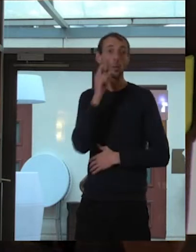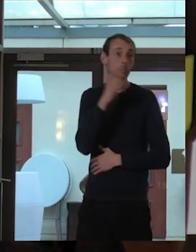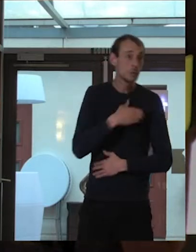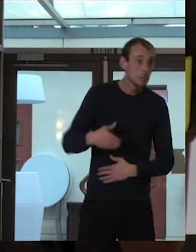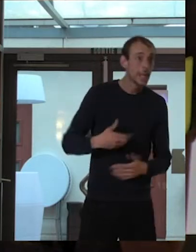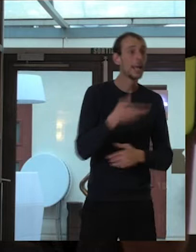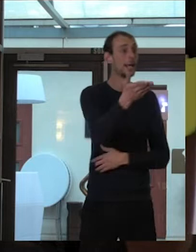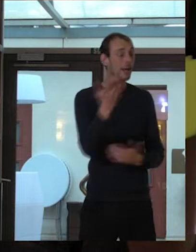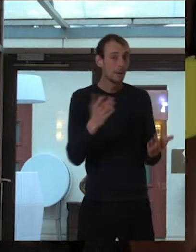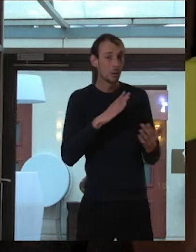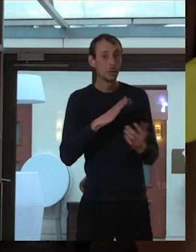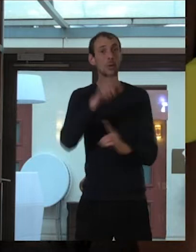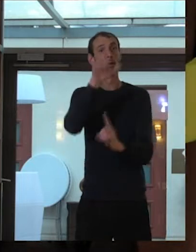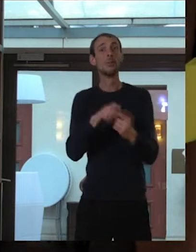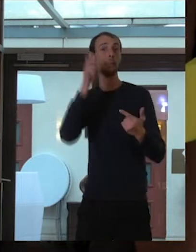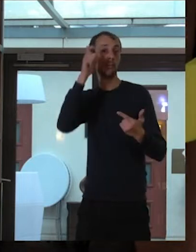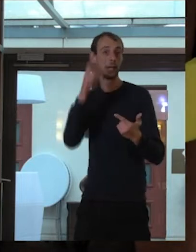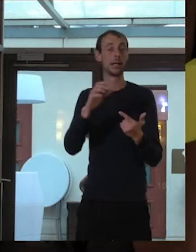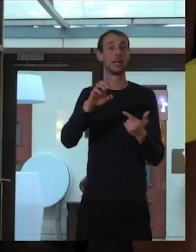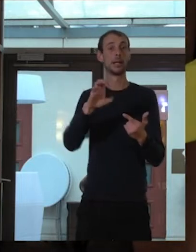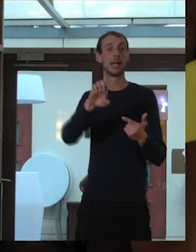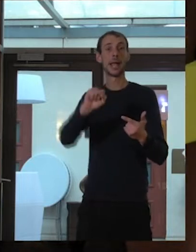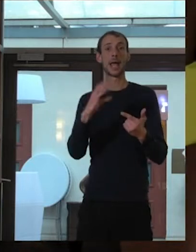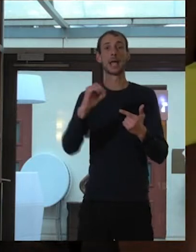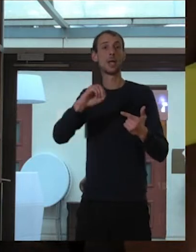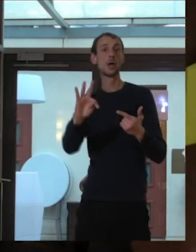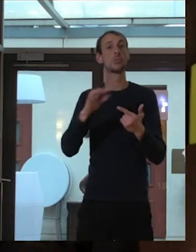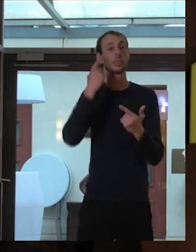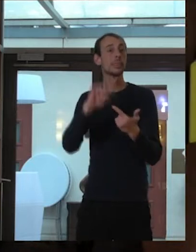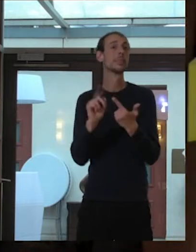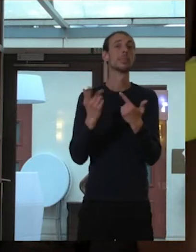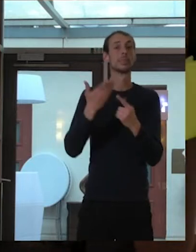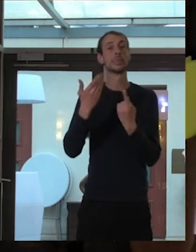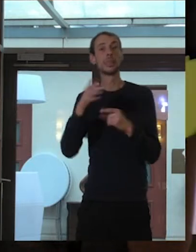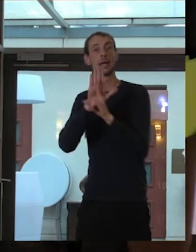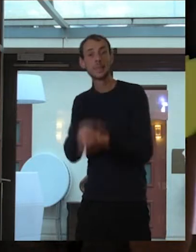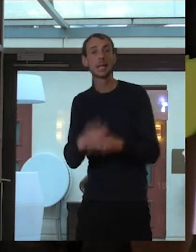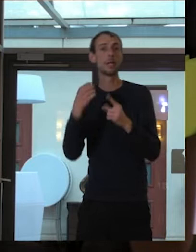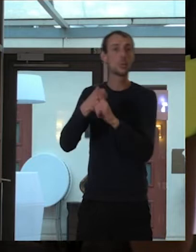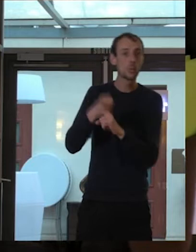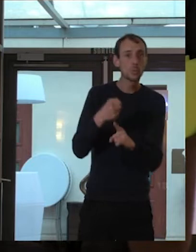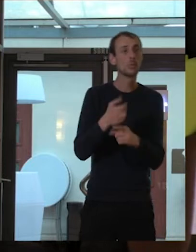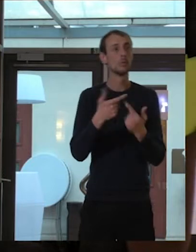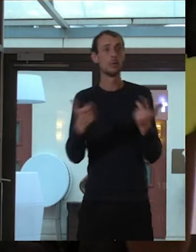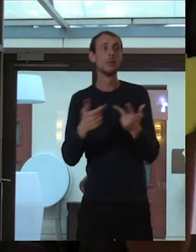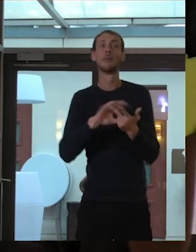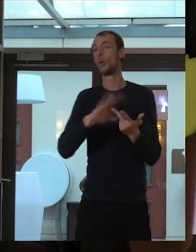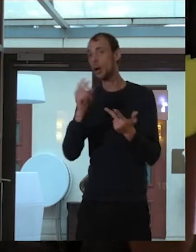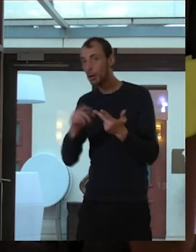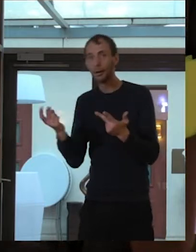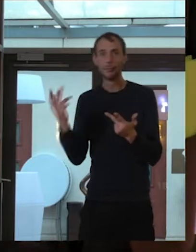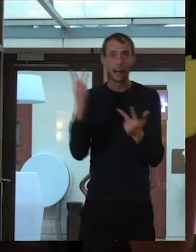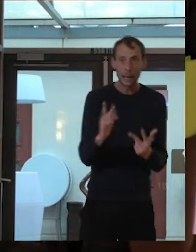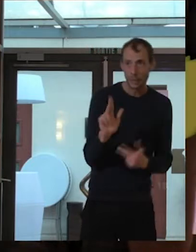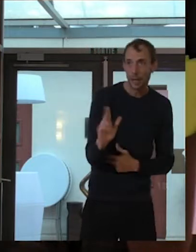Escott, qui est en charge de la lutte contre les discriminations. Pascal Bousquet-Pitt également vient d'arriver. Tout ça pour vous dire que cet